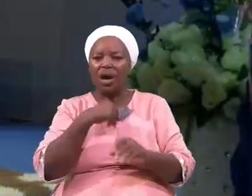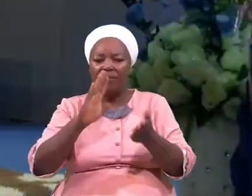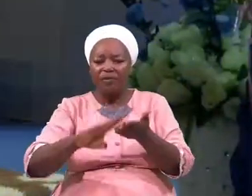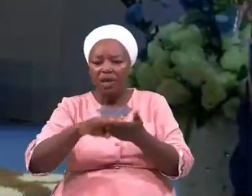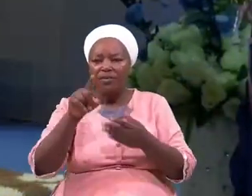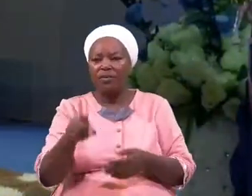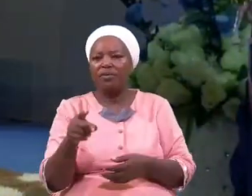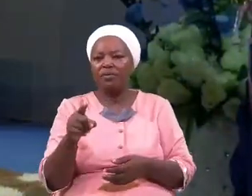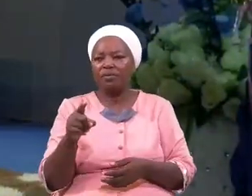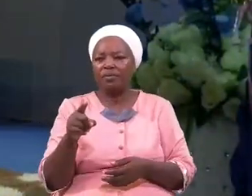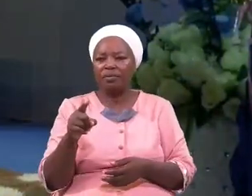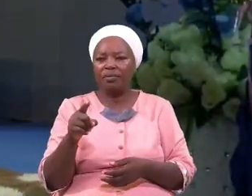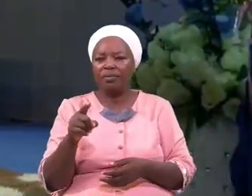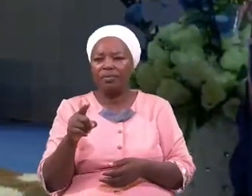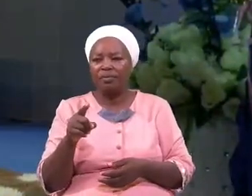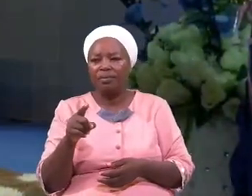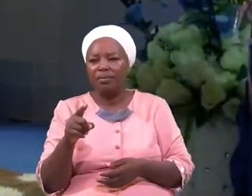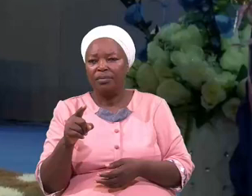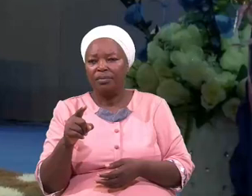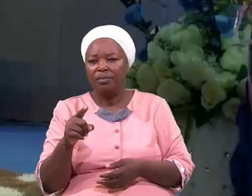qu'il vous sauvera et vous pardonnera.